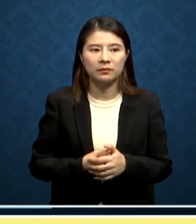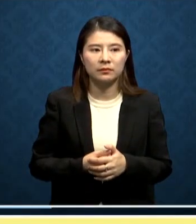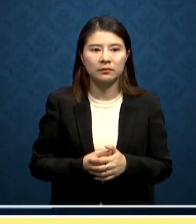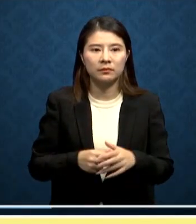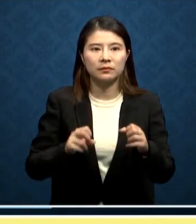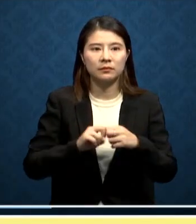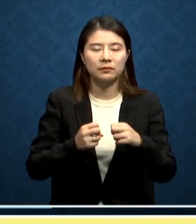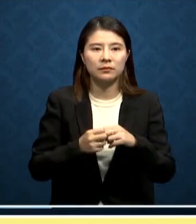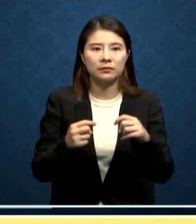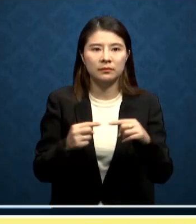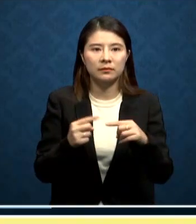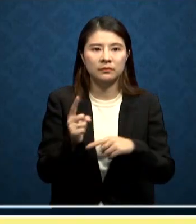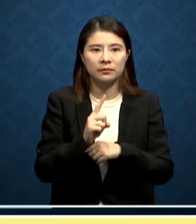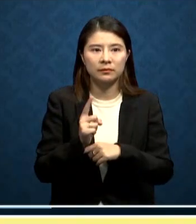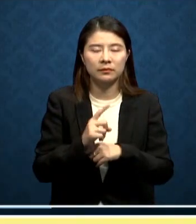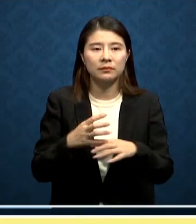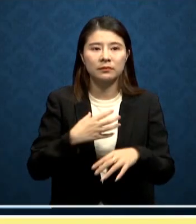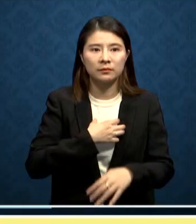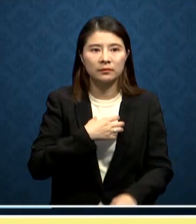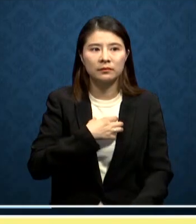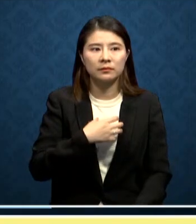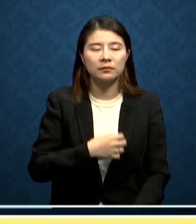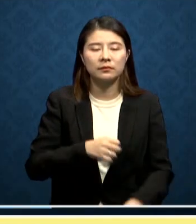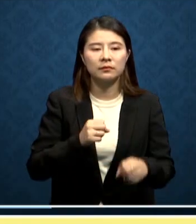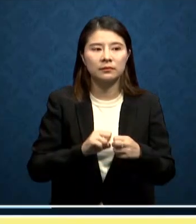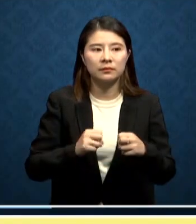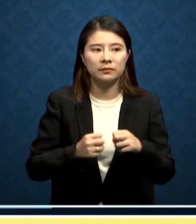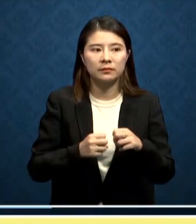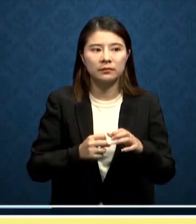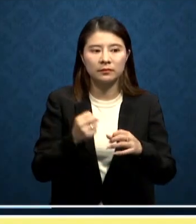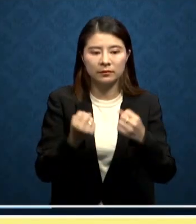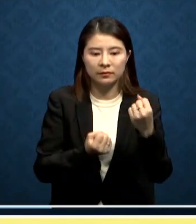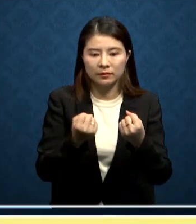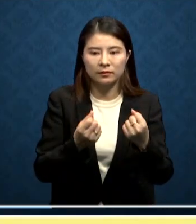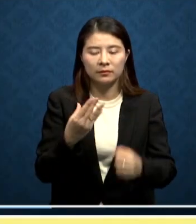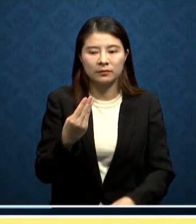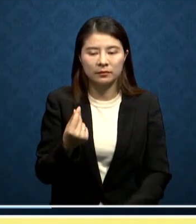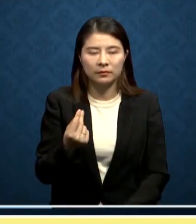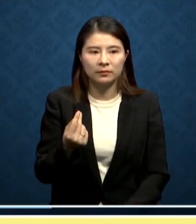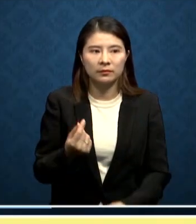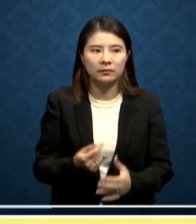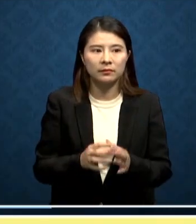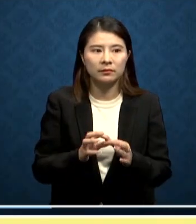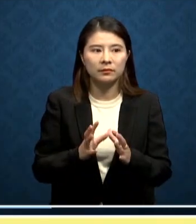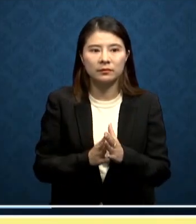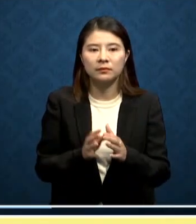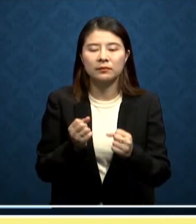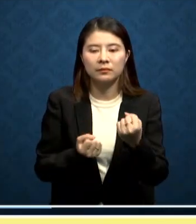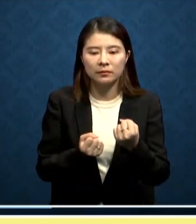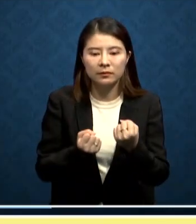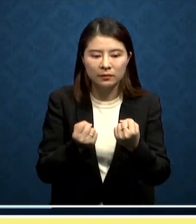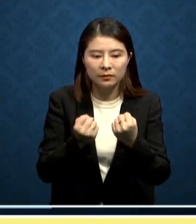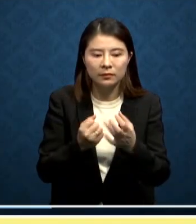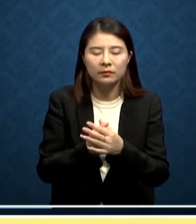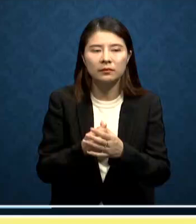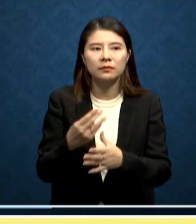ปัญหาตั้งแต่ต้นลมก็คืออย่าให้สร้างปัญหาขับรบเร็วก็ดีนะขับรบฝ่าไฟแดงขับรถย้อน